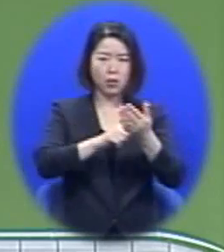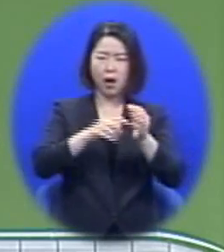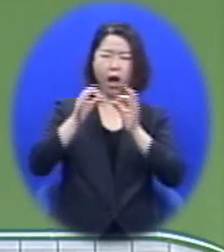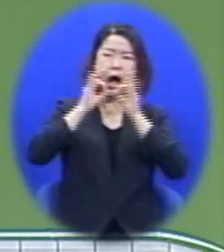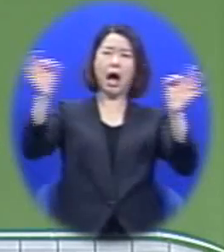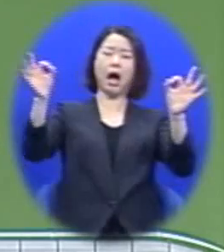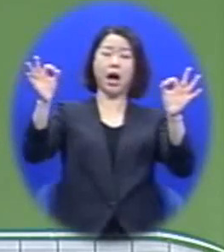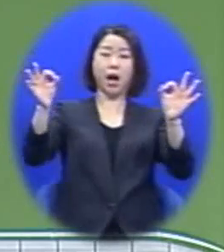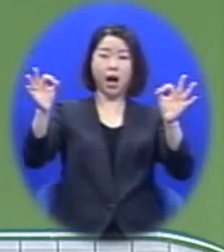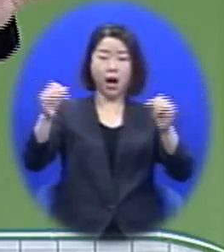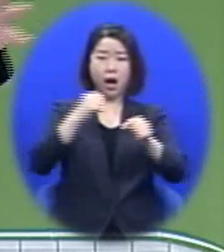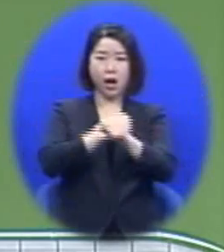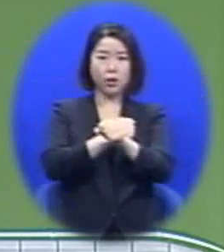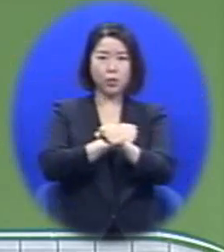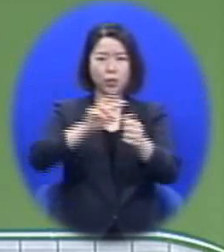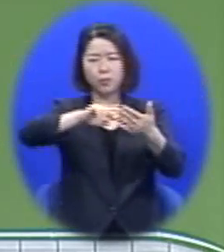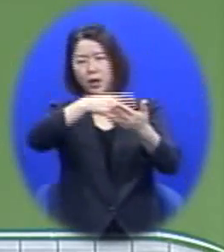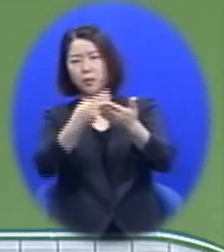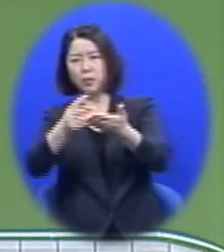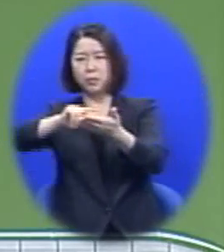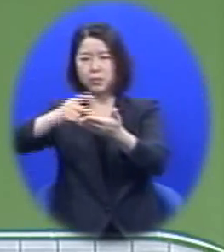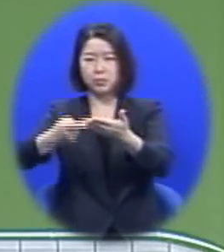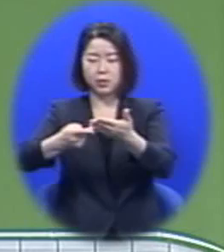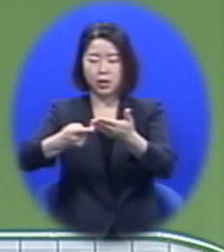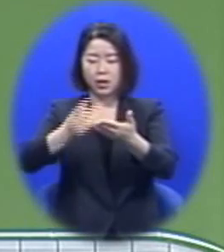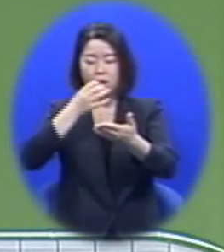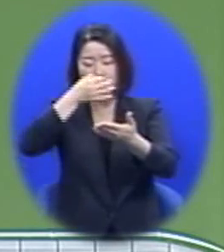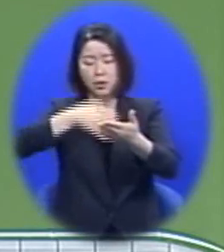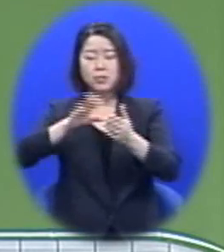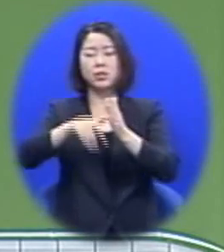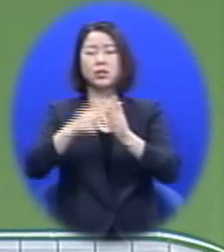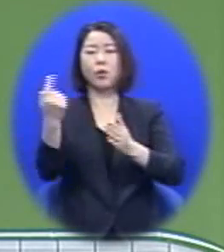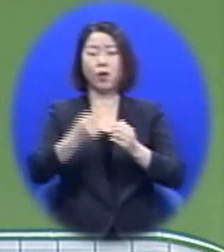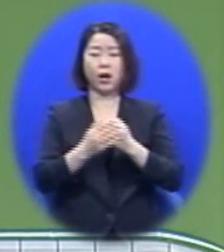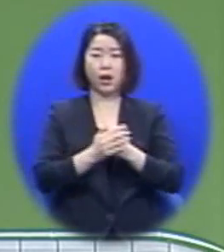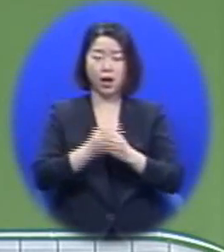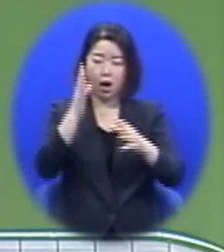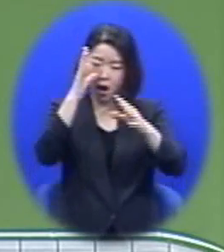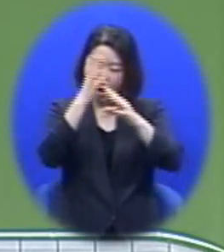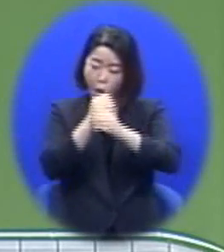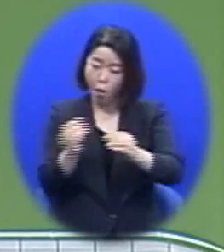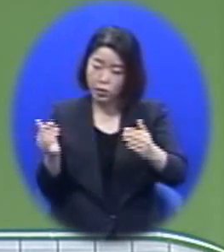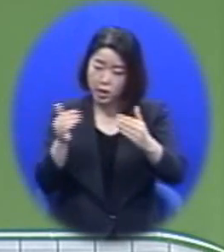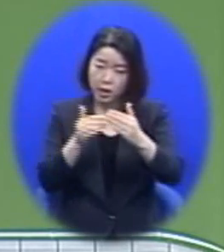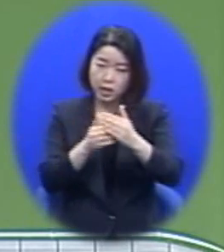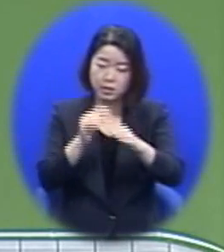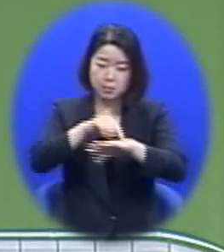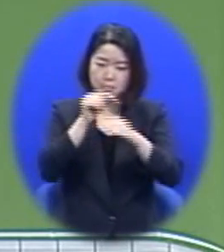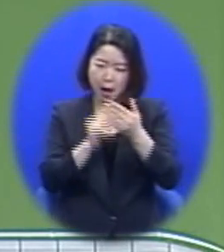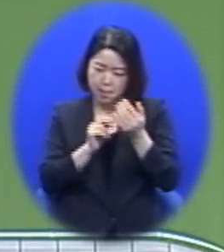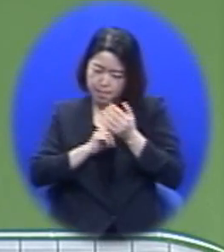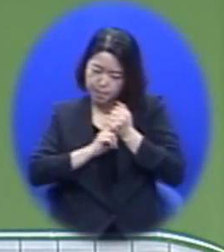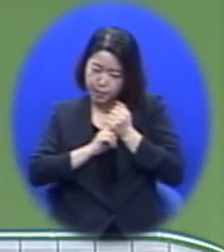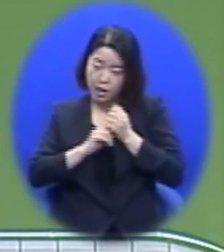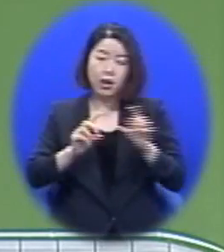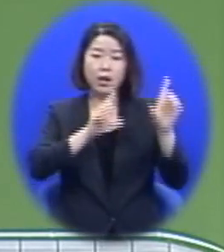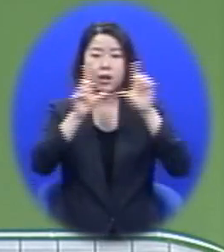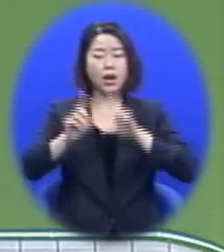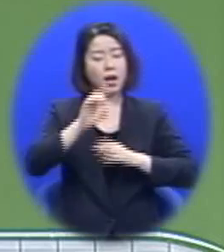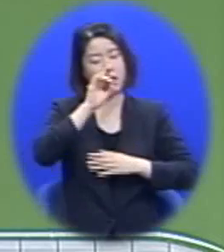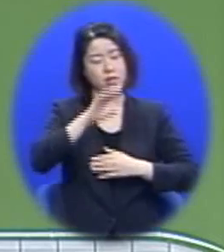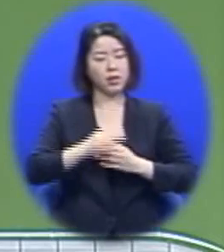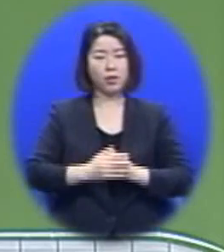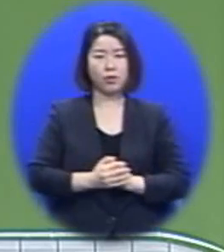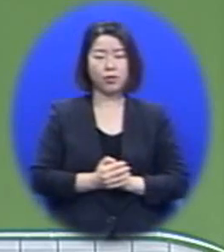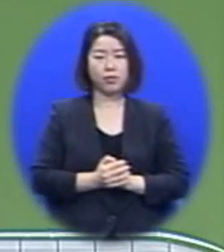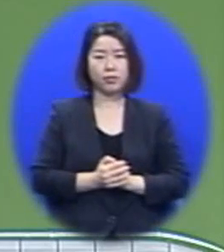비명을 지르고 나 뒹굴 때가 옵니다. 언제까지나 마음을 감추고 살아서 안 됩니다. 지금